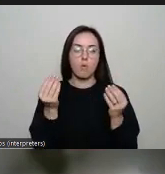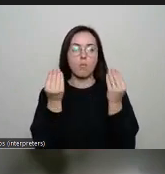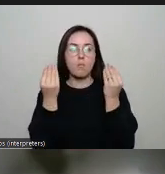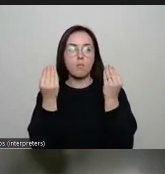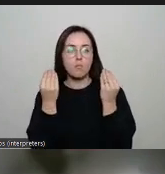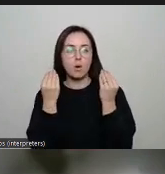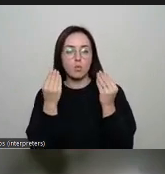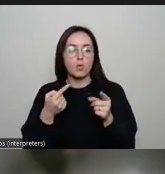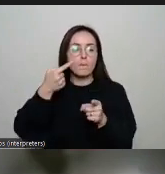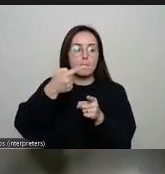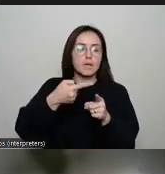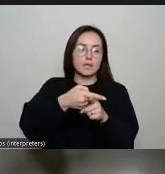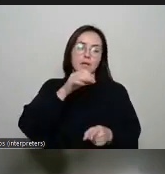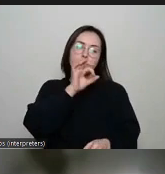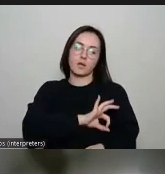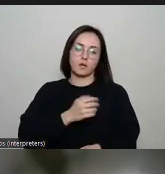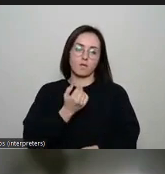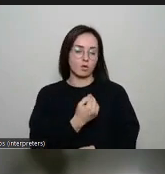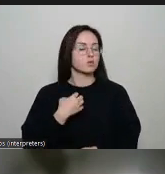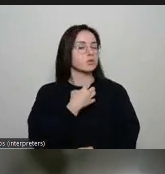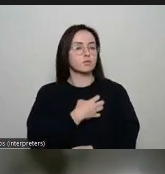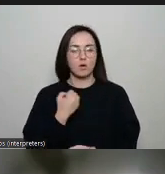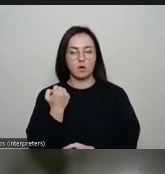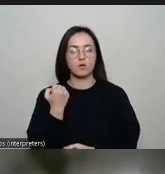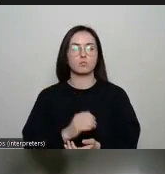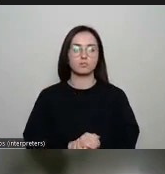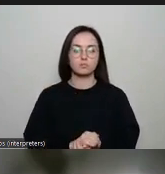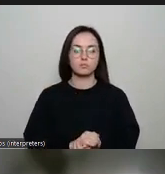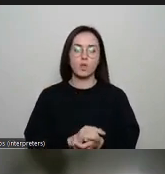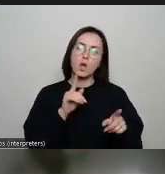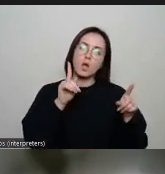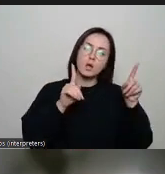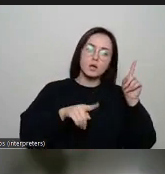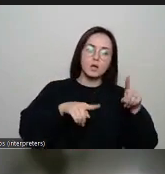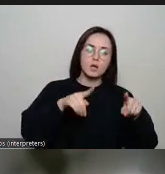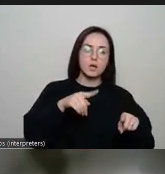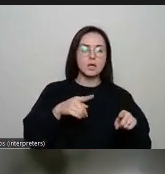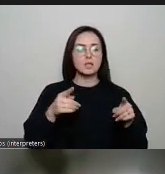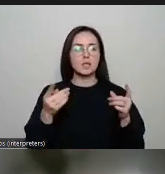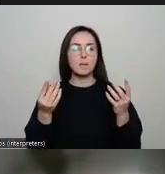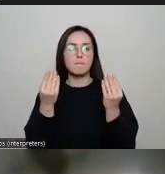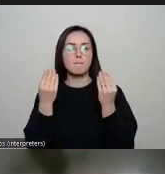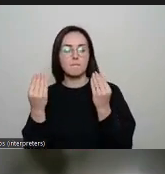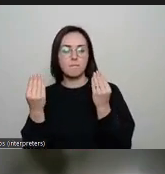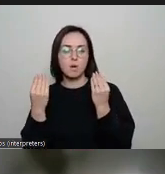dalykiškumo pridėtinę vertę, tai labai svarbu. Ir kartais kažkaip dalykiniai mokytojai